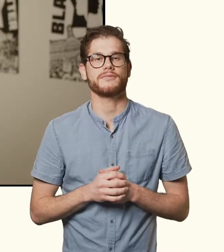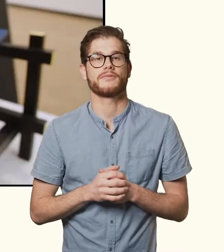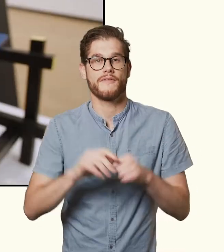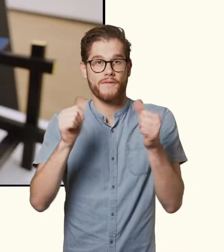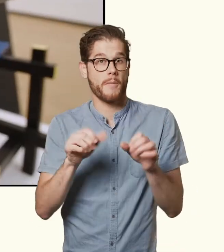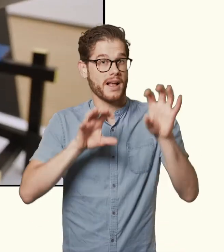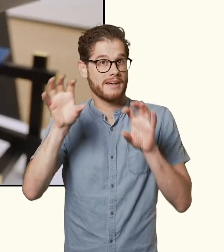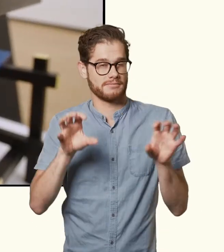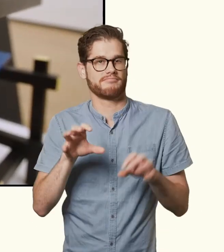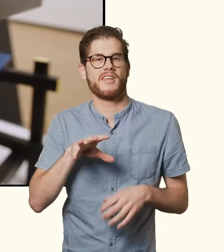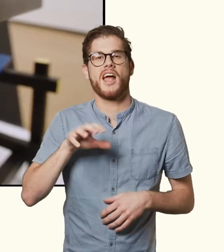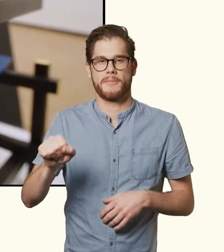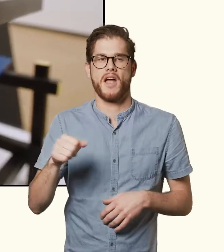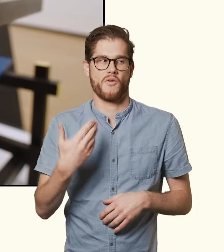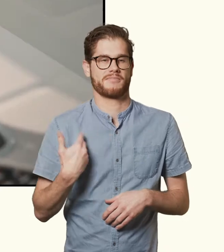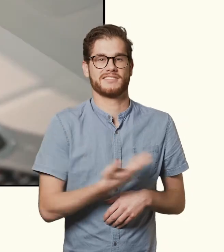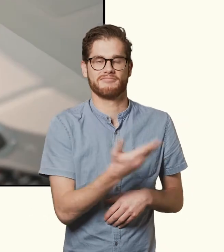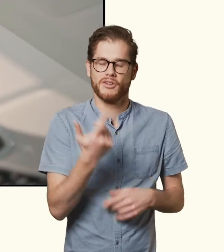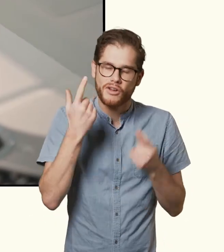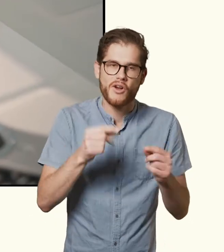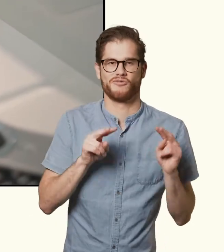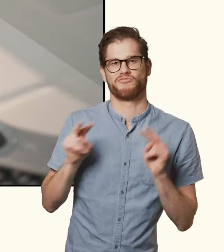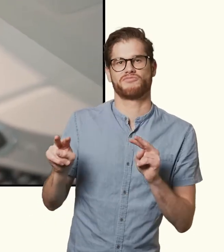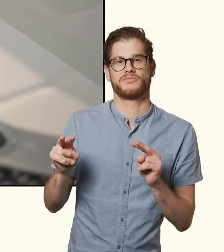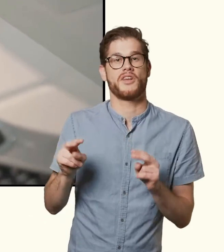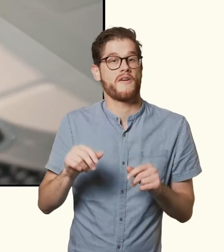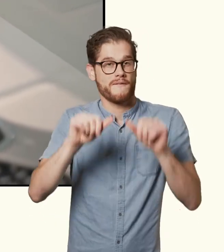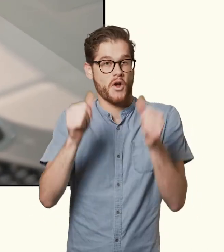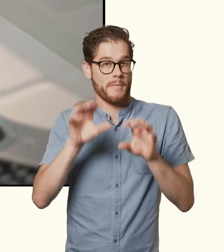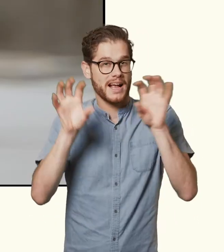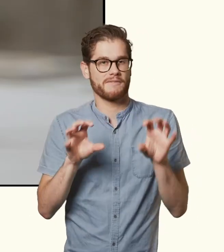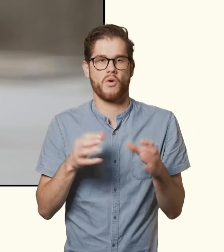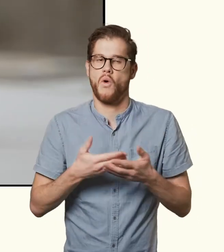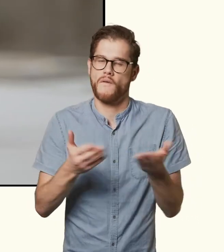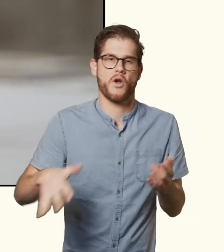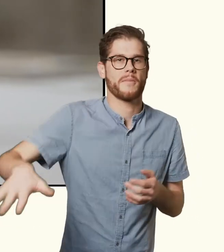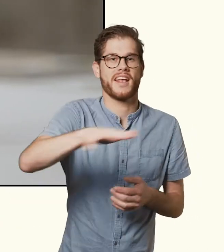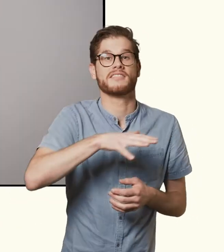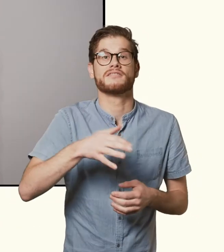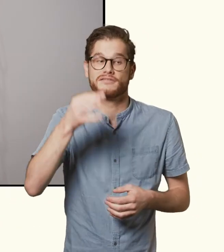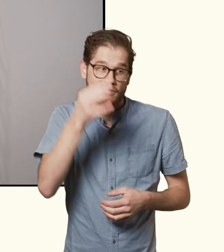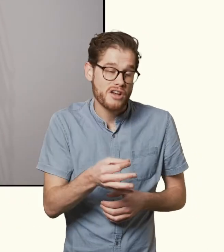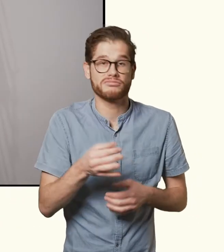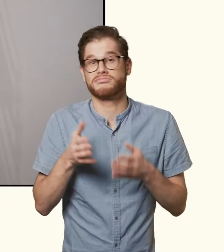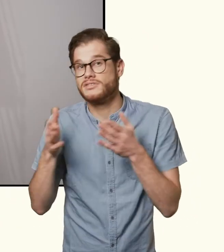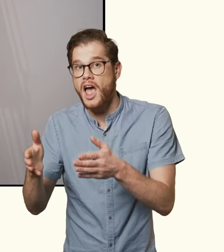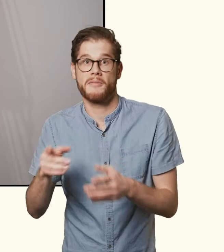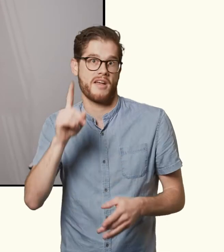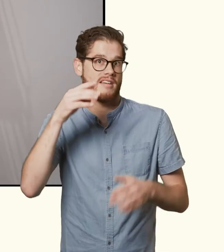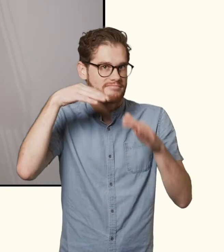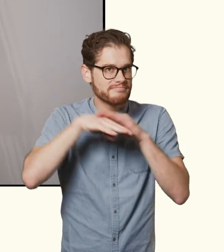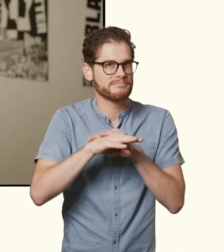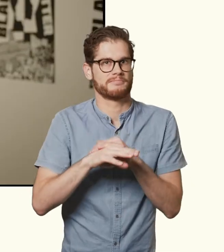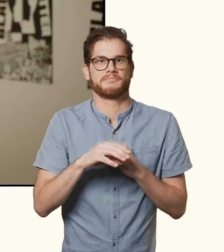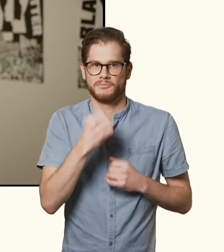voor mensen. Vormgeving is overal om je heen, als je thuis bent, maar ook op straat. Maar als je nu in het museum bent, dan krijgt het eigenlijk een hele andere